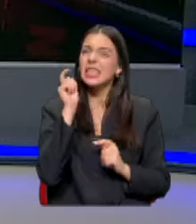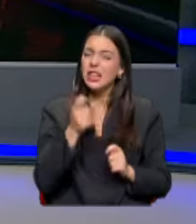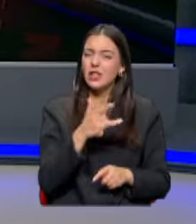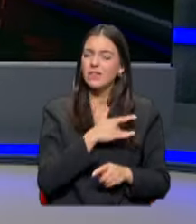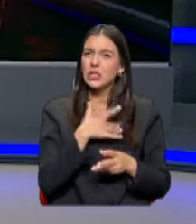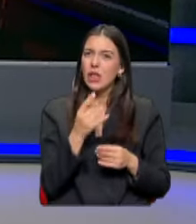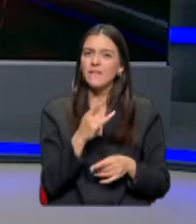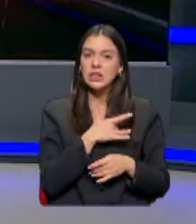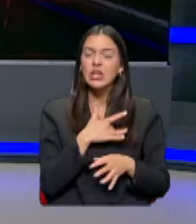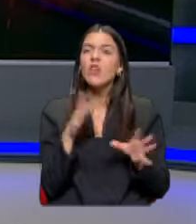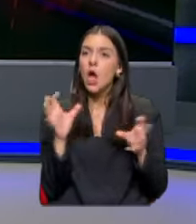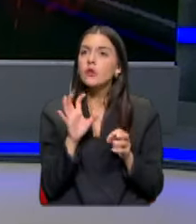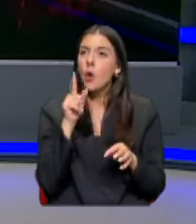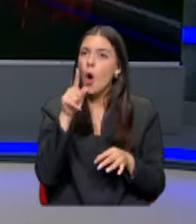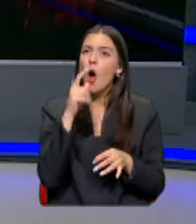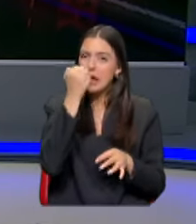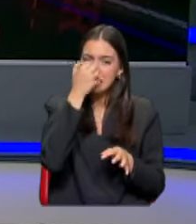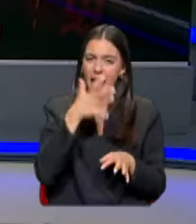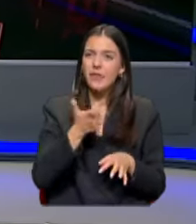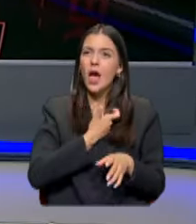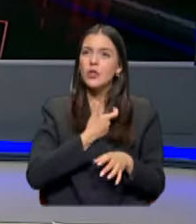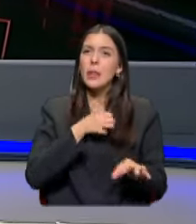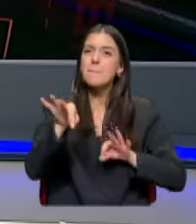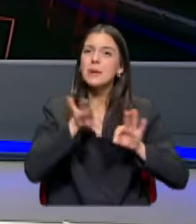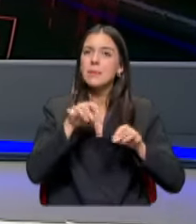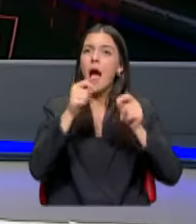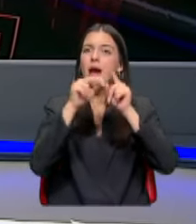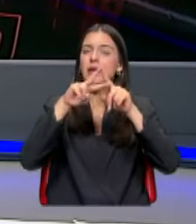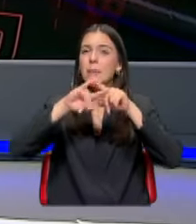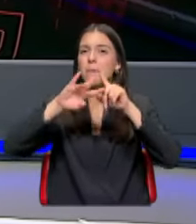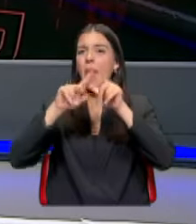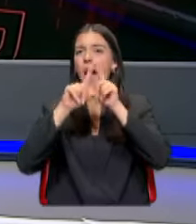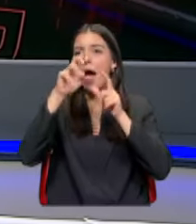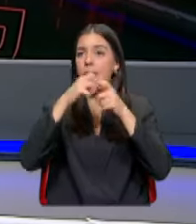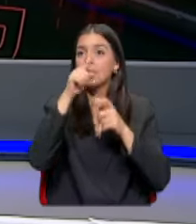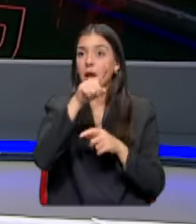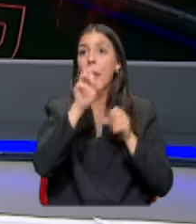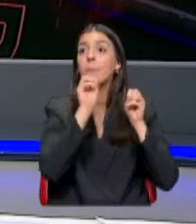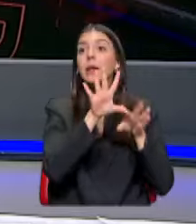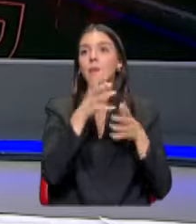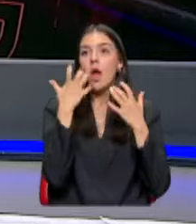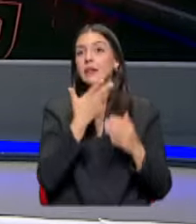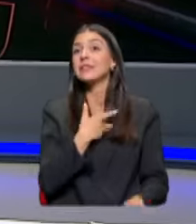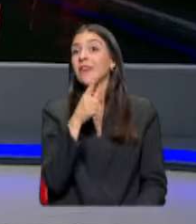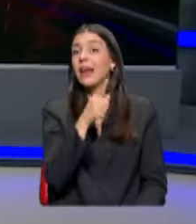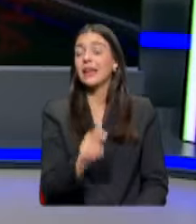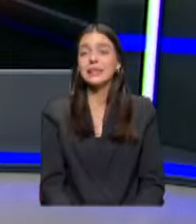vicdanı olanın vicdanı sızlıyor. O kanlı yasanın mimarı Bahadır Yenişehirlioğlu'nu da bırakmıyor hayvanseverler.